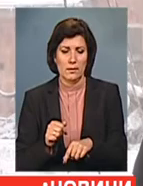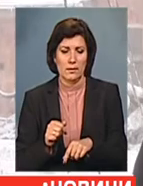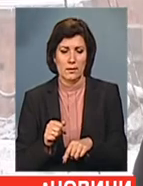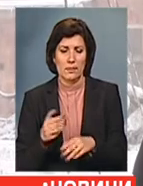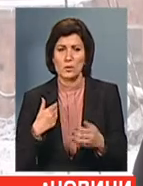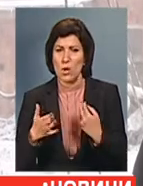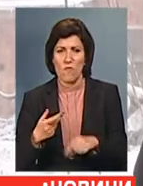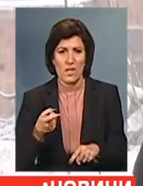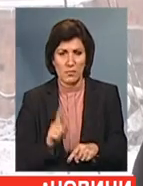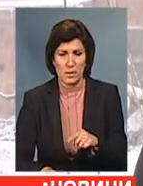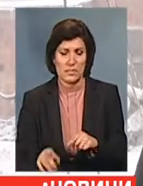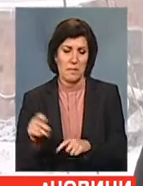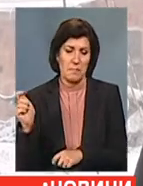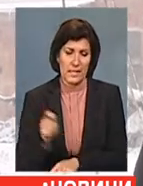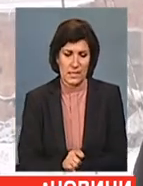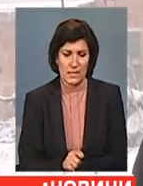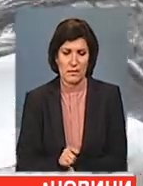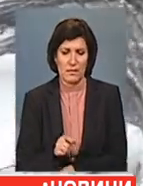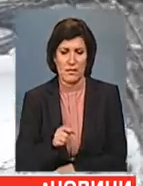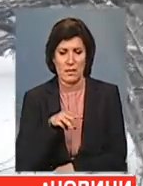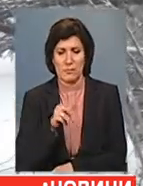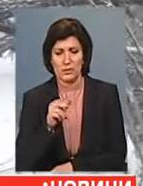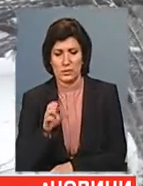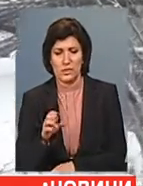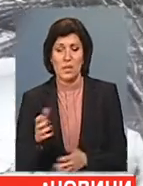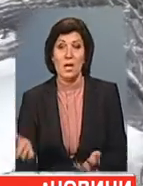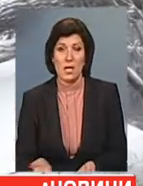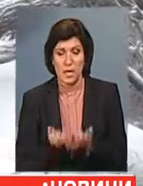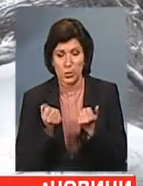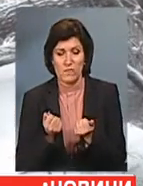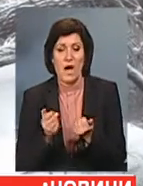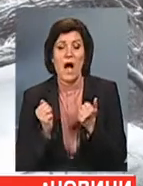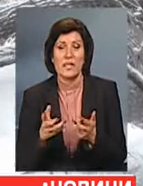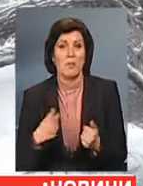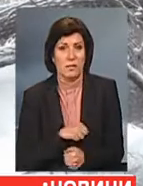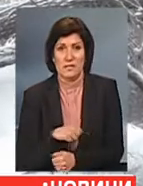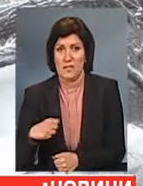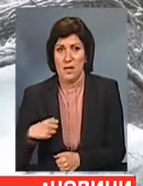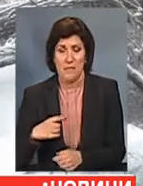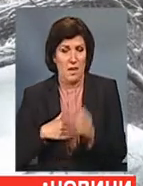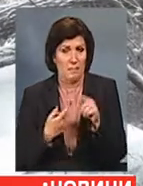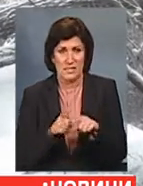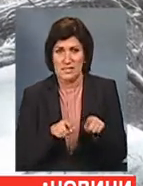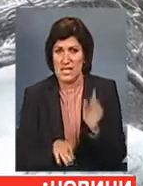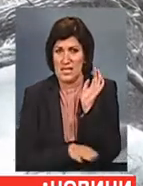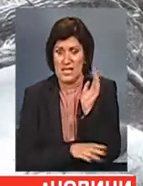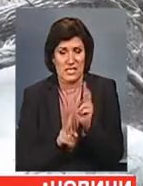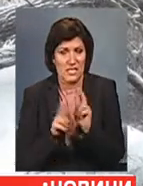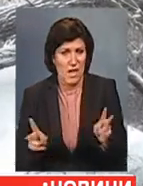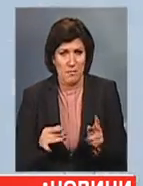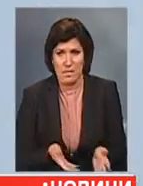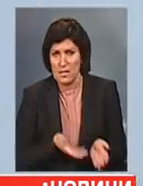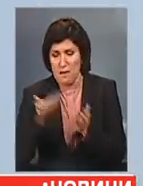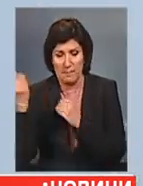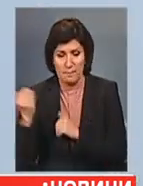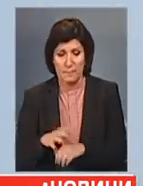зреагували дуже швидко і приїхали МЧС. Без рятувальників, ну а як би, сам би я це дерево ніяк би звідси не